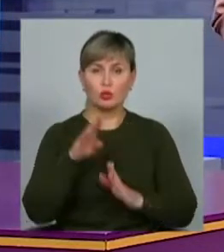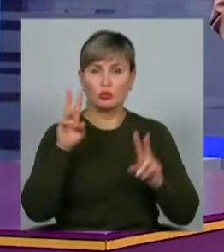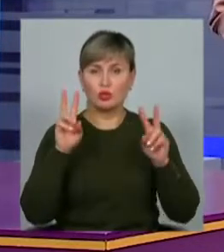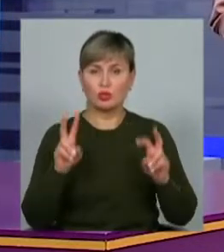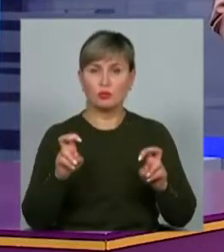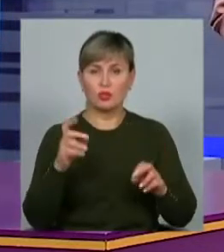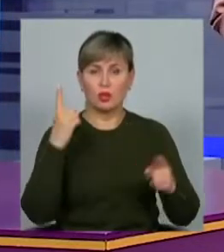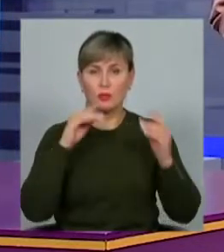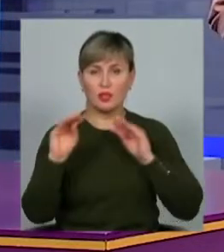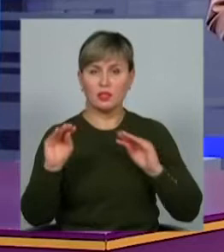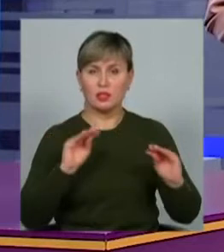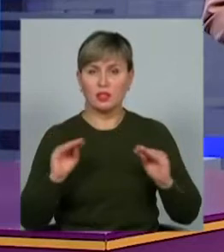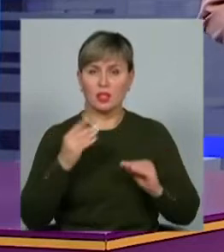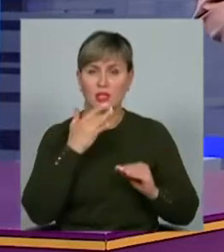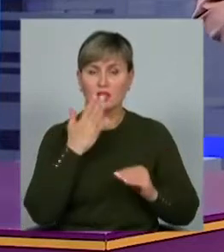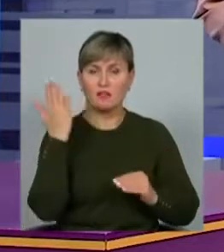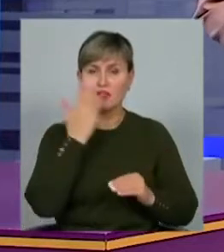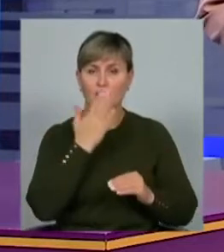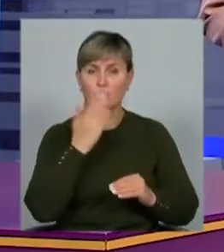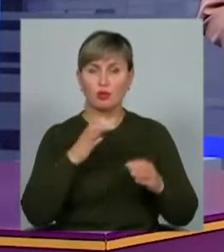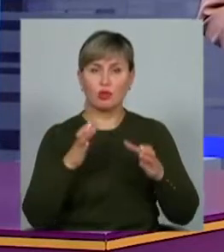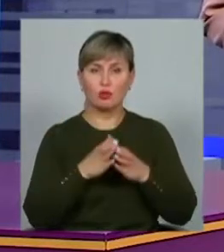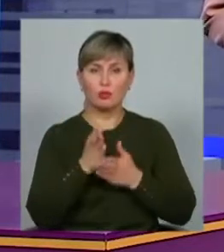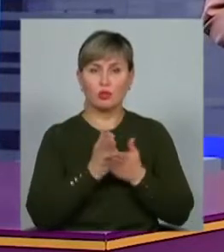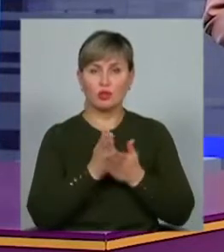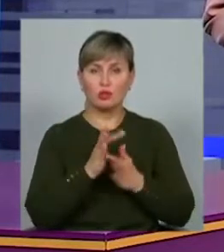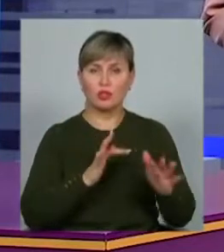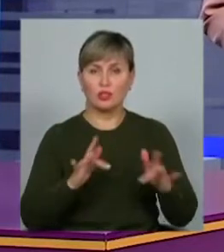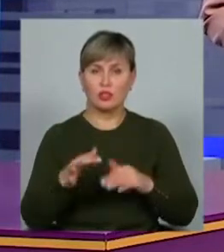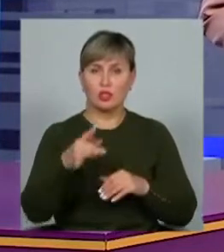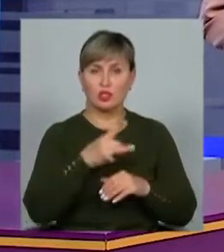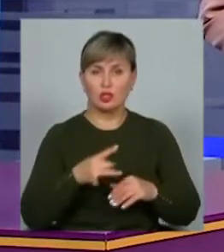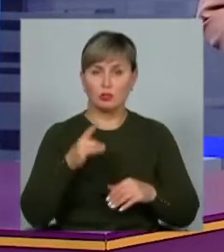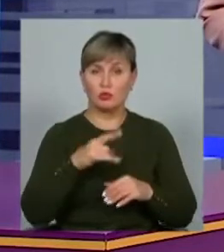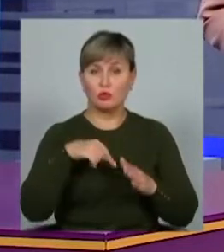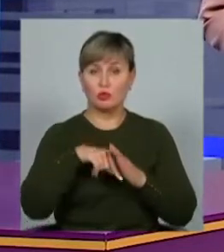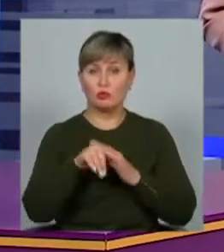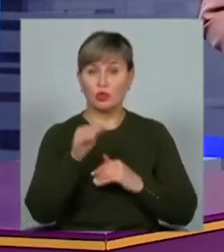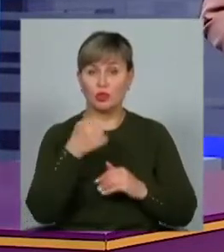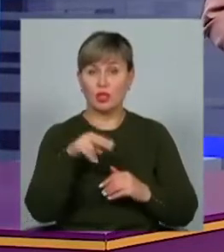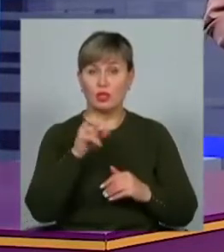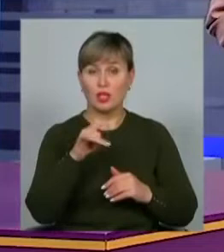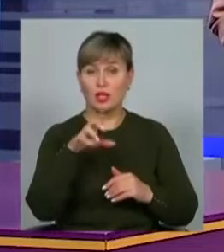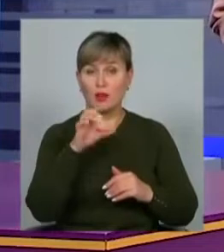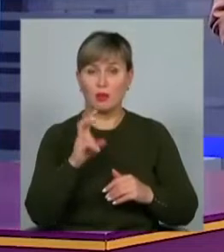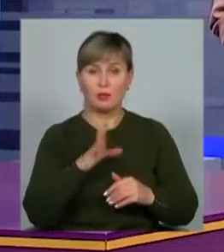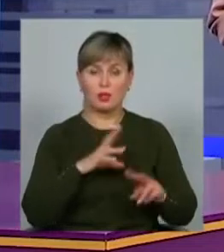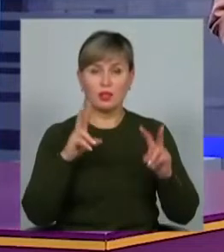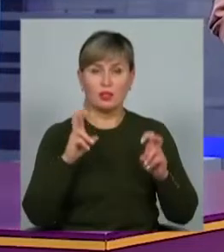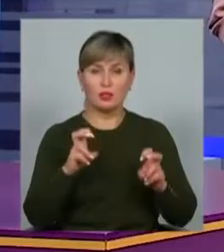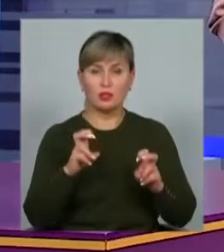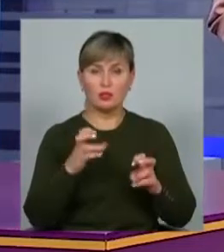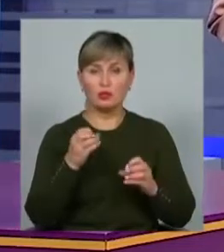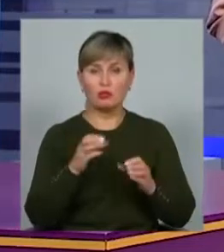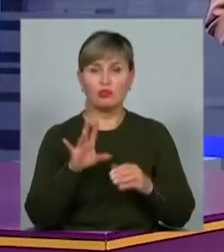номинации «Постановка трюка в иностранном фильме». Группа заслуженного деятеля республики Жайдарбека Акунгужинова была номинирована на «Таурус»